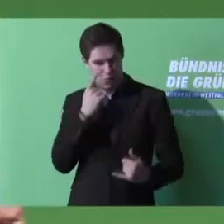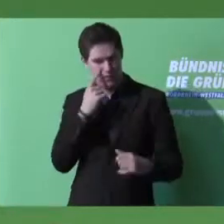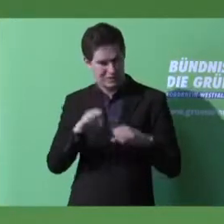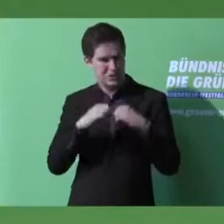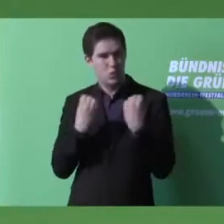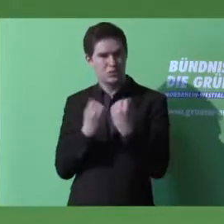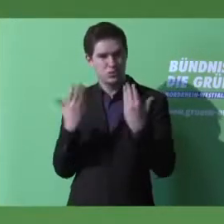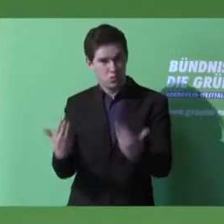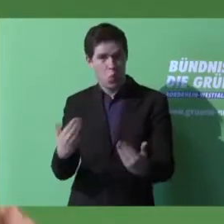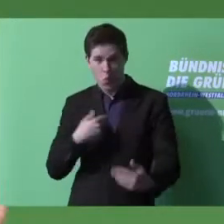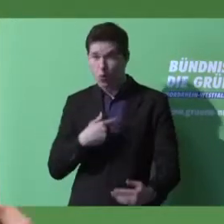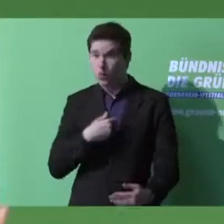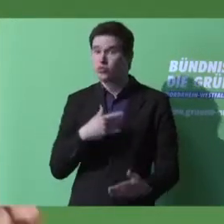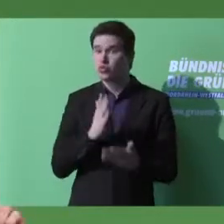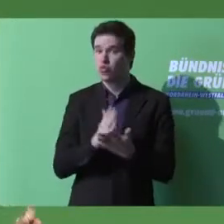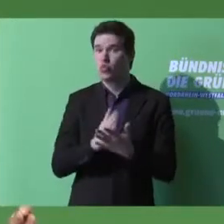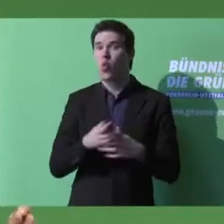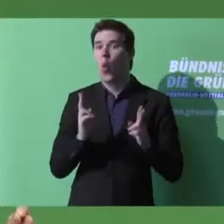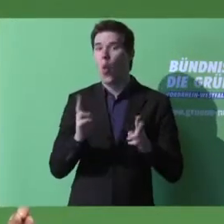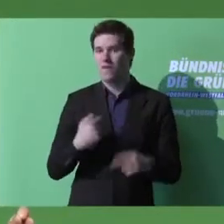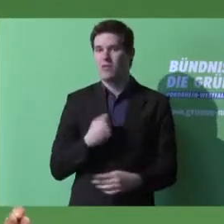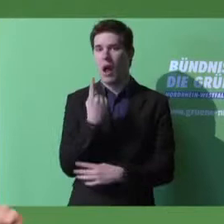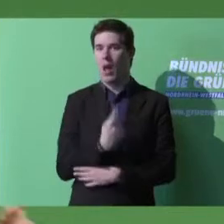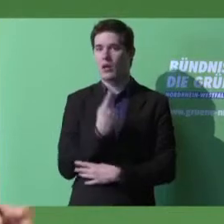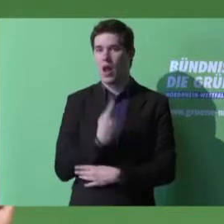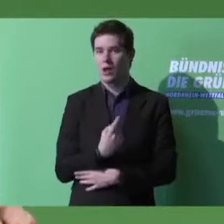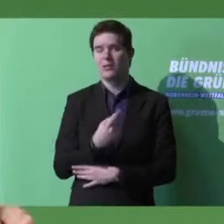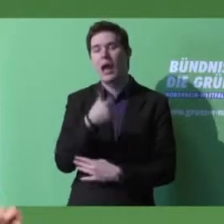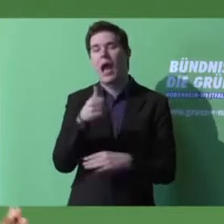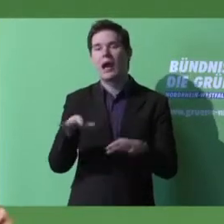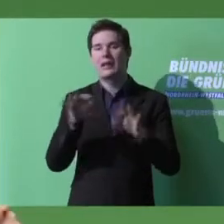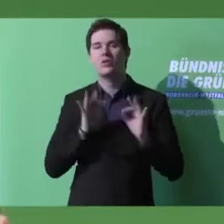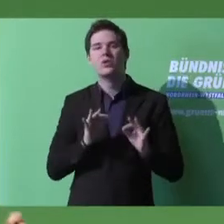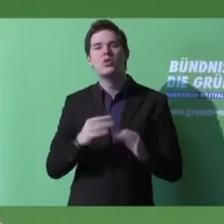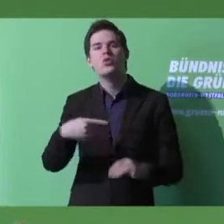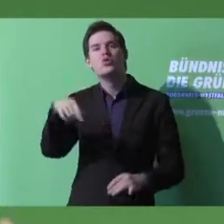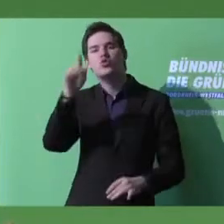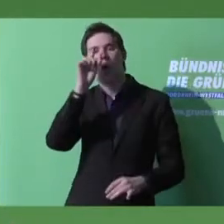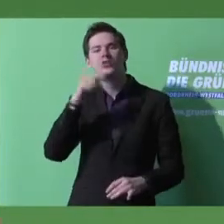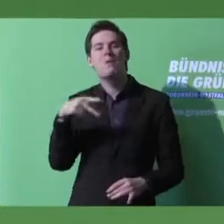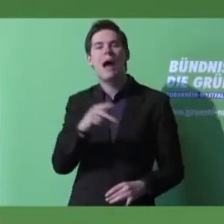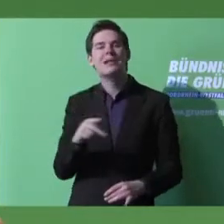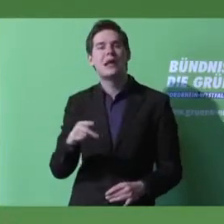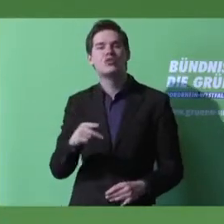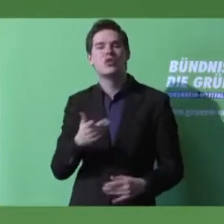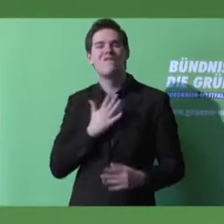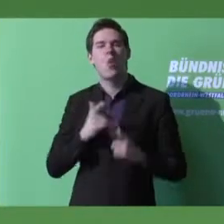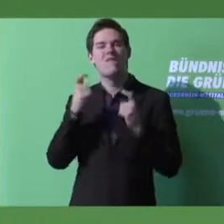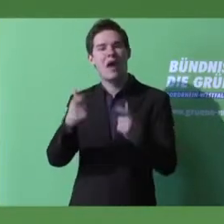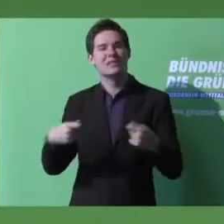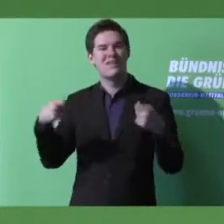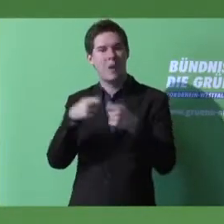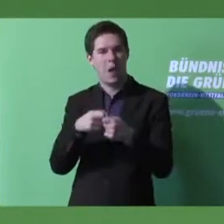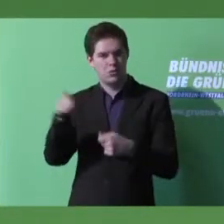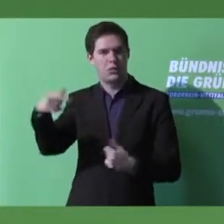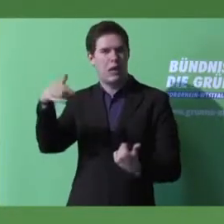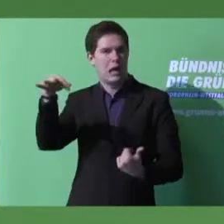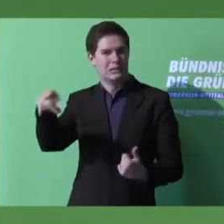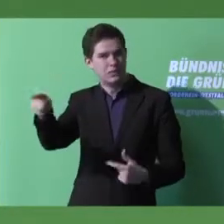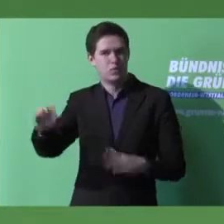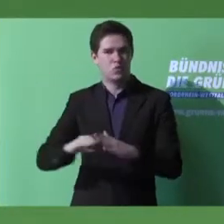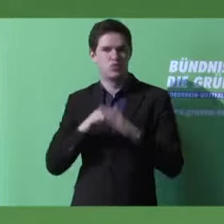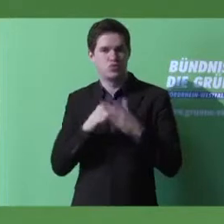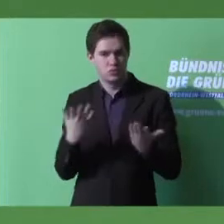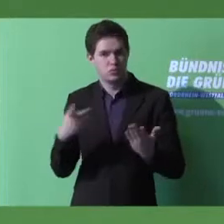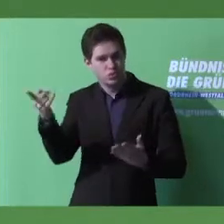vielfach alleine gestanden haben, mit einer Ausnahme, dem Deutschen Paritätischen Wohlfahrtsverband und seiner Umfrage, der verdeutlicht hat,